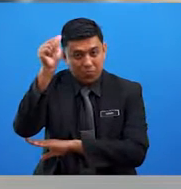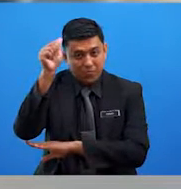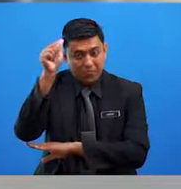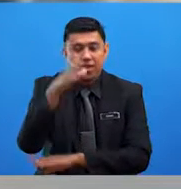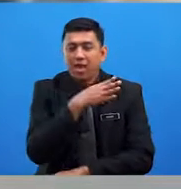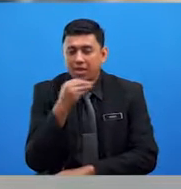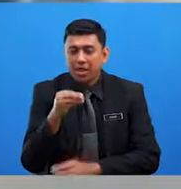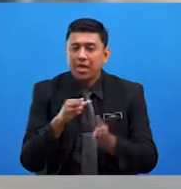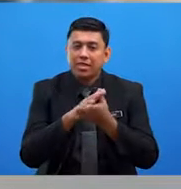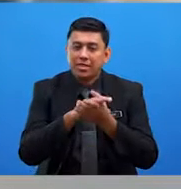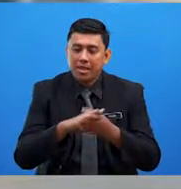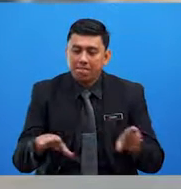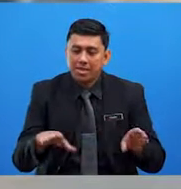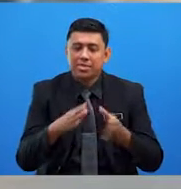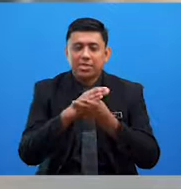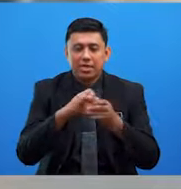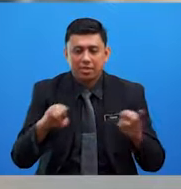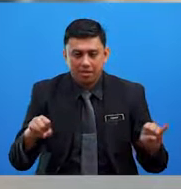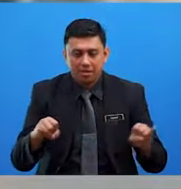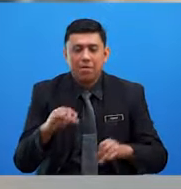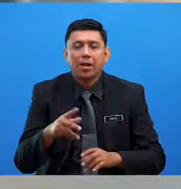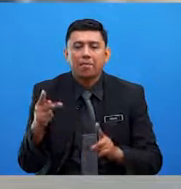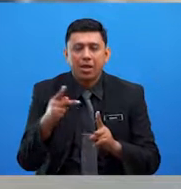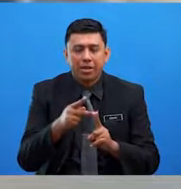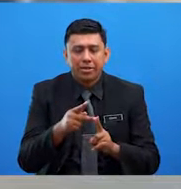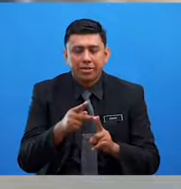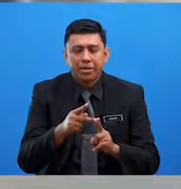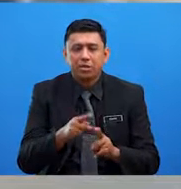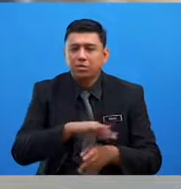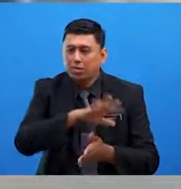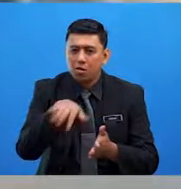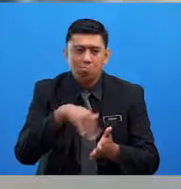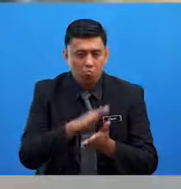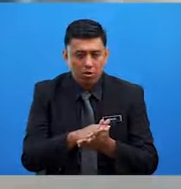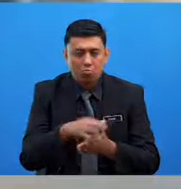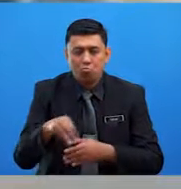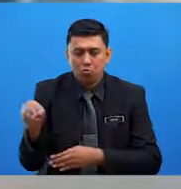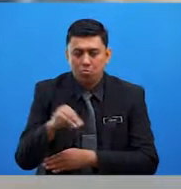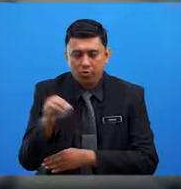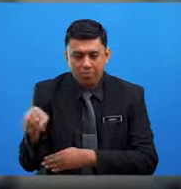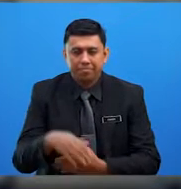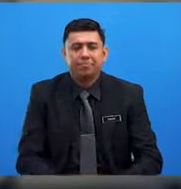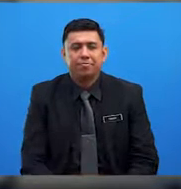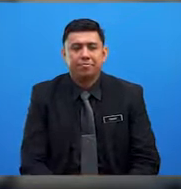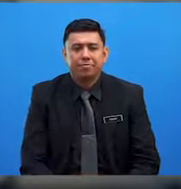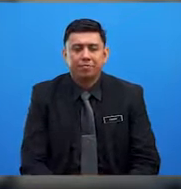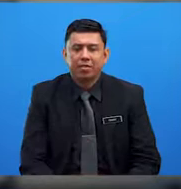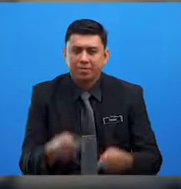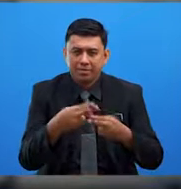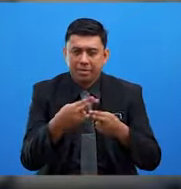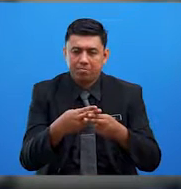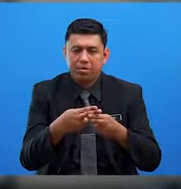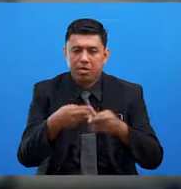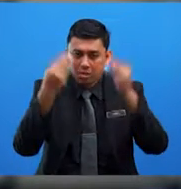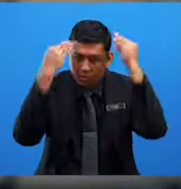Assalamualaikum dan salam sejahtera kepada semua pelajar walau di mana berada di seluruh negara. Saya Cikgu